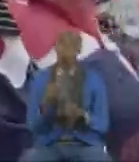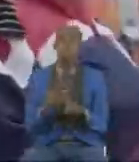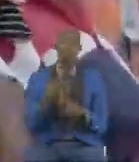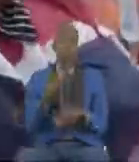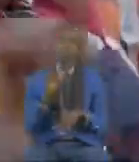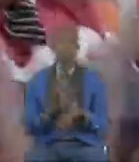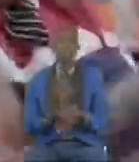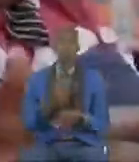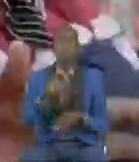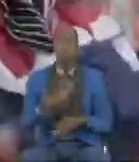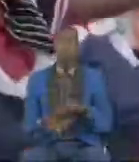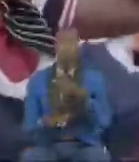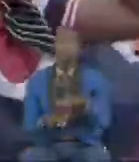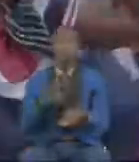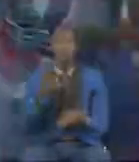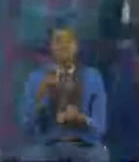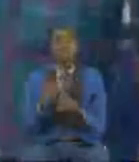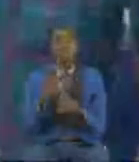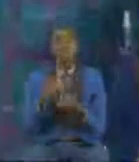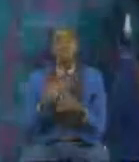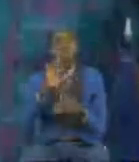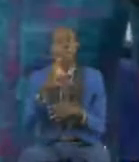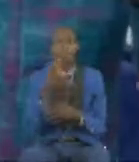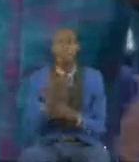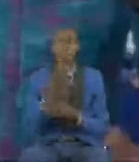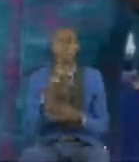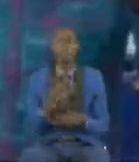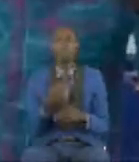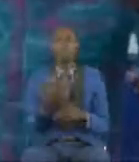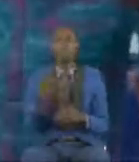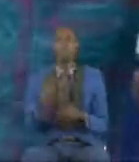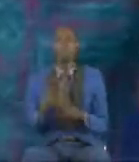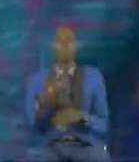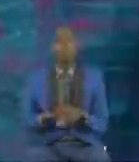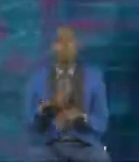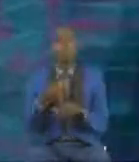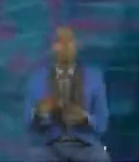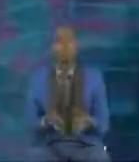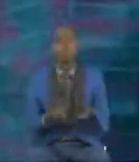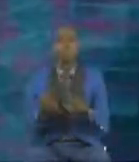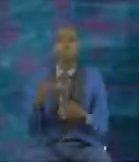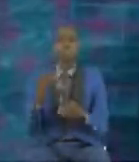pieds, la parole dans tes plans, la parole dans ton cœur,